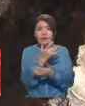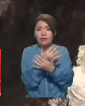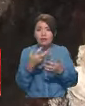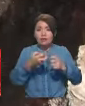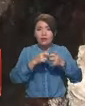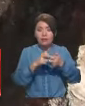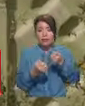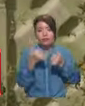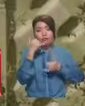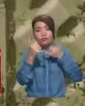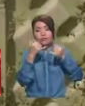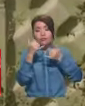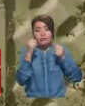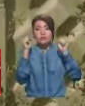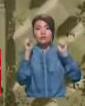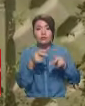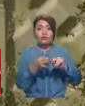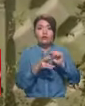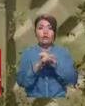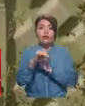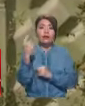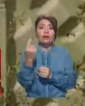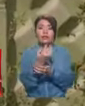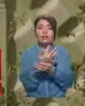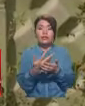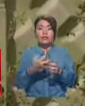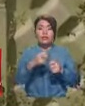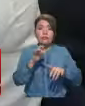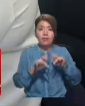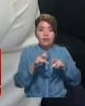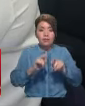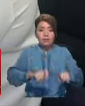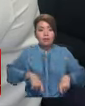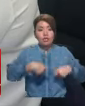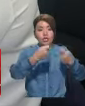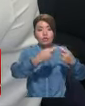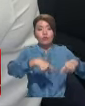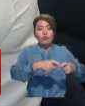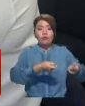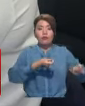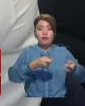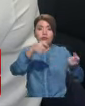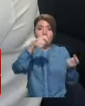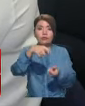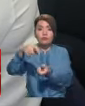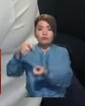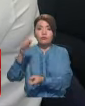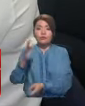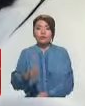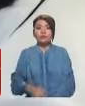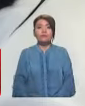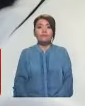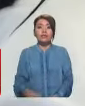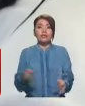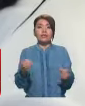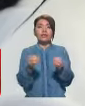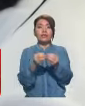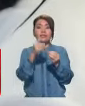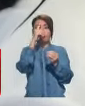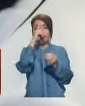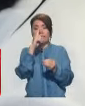отсутствие электричества и прочие коммунальные проблемы операторы адресуют в профильные управления и отделы. За 10 месяцев